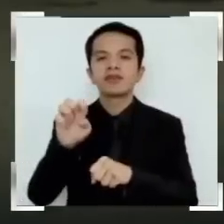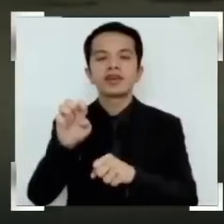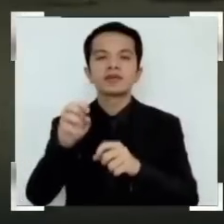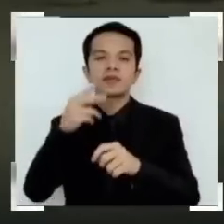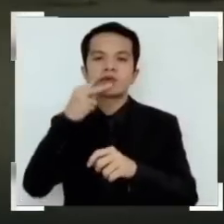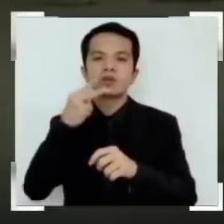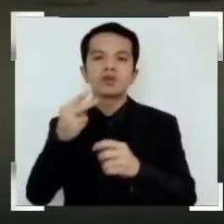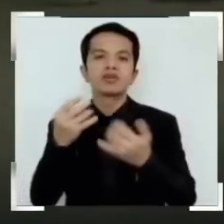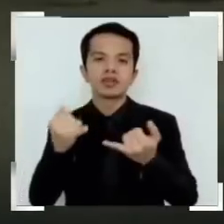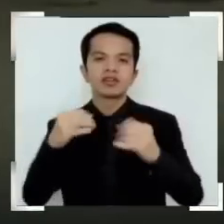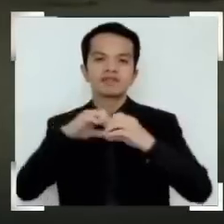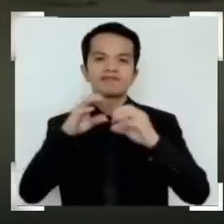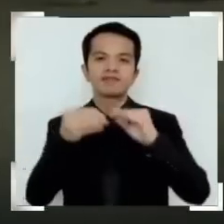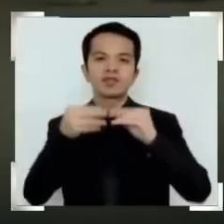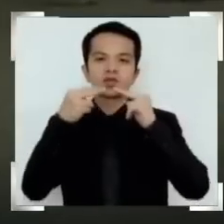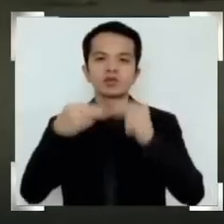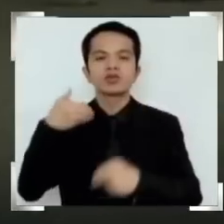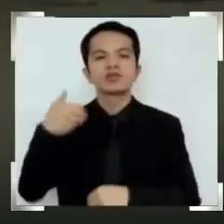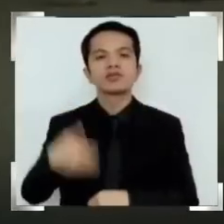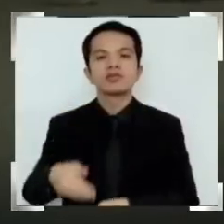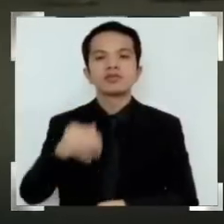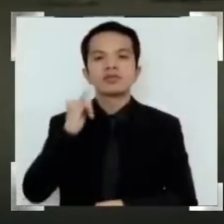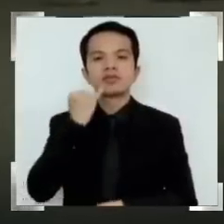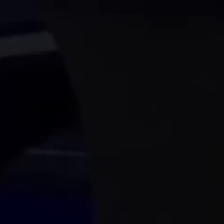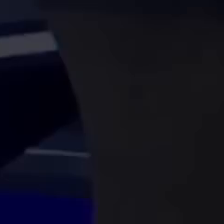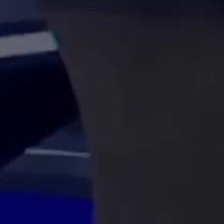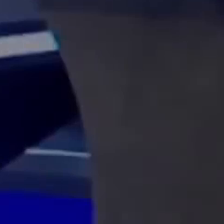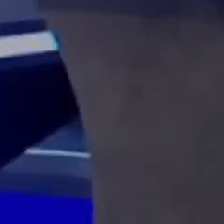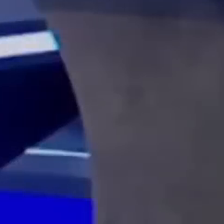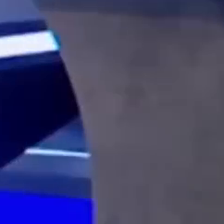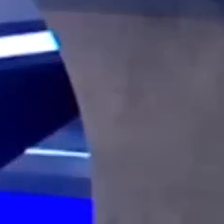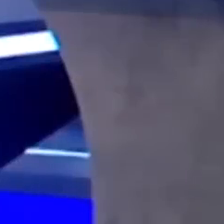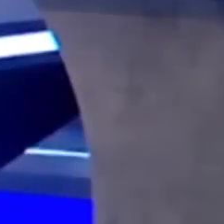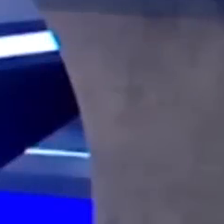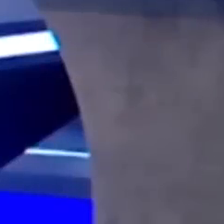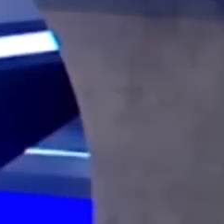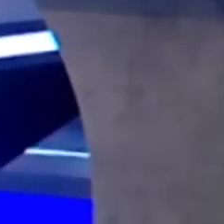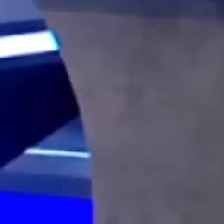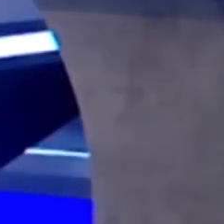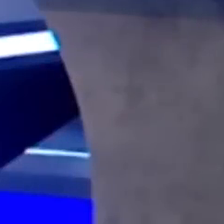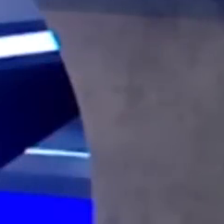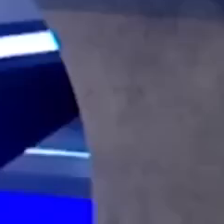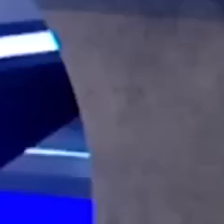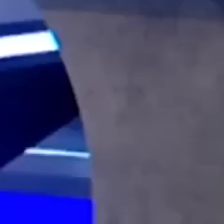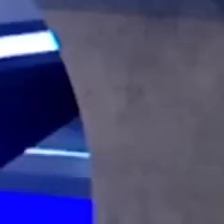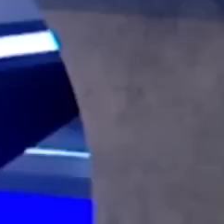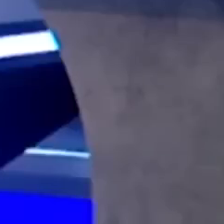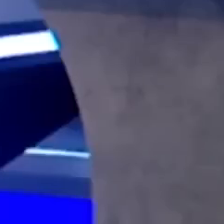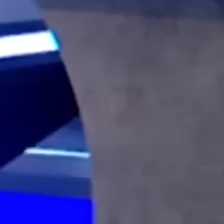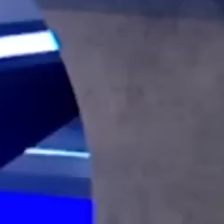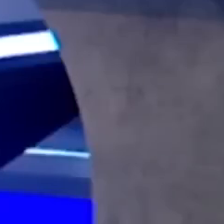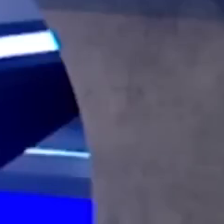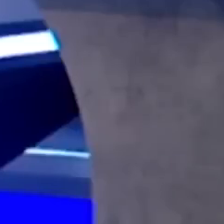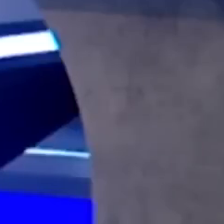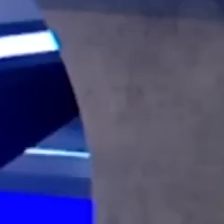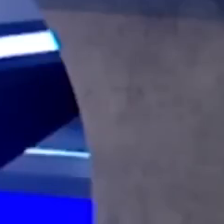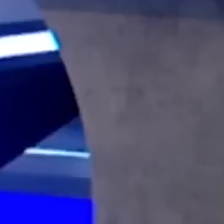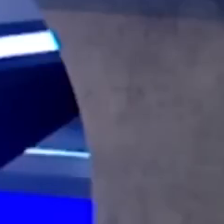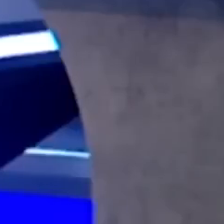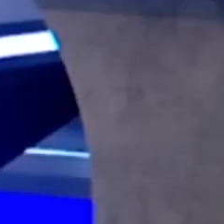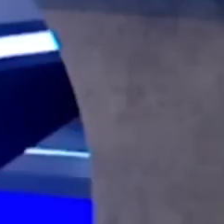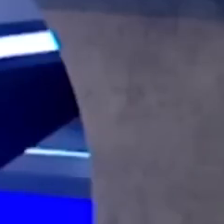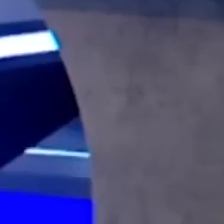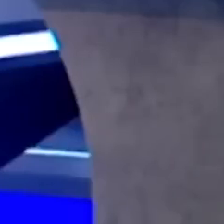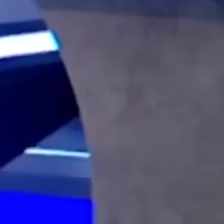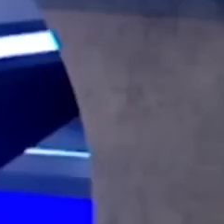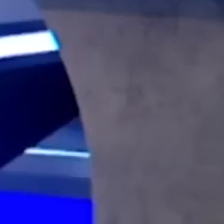News, Jamie Santos ang inyong saksi. Mga kapuso, saksihan ang unang pasok ng mga balita.